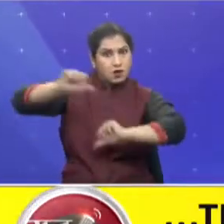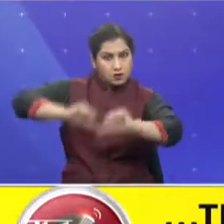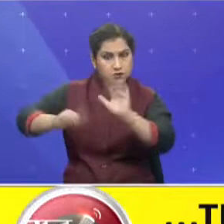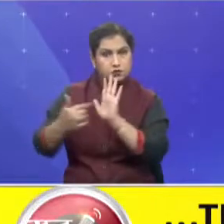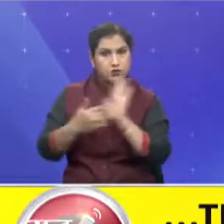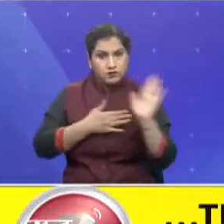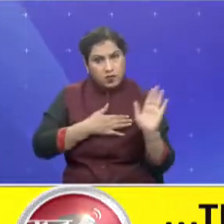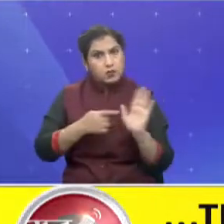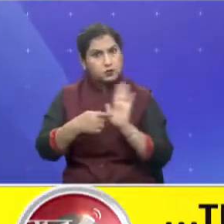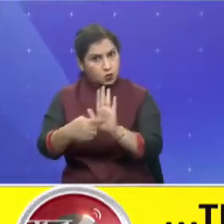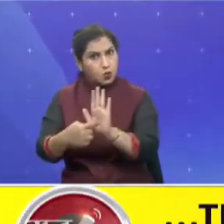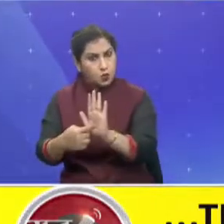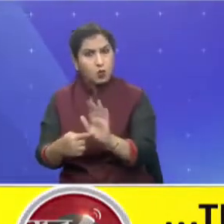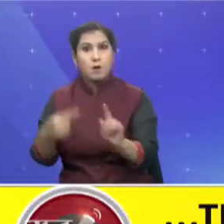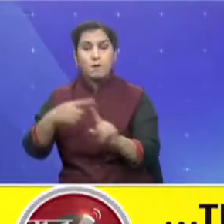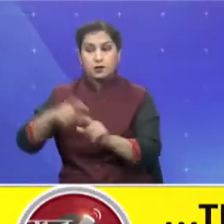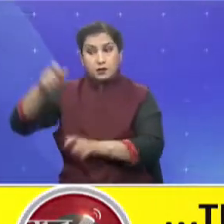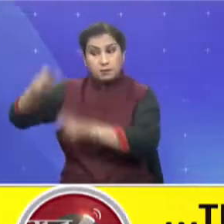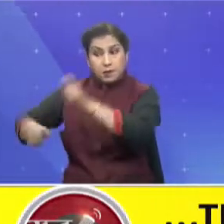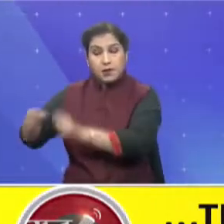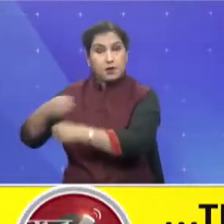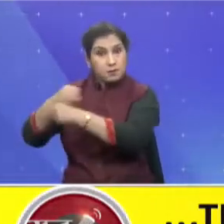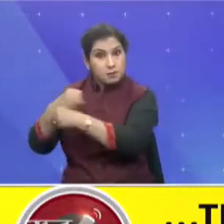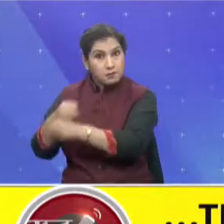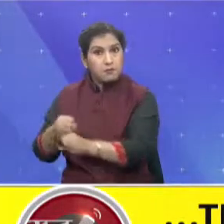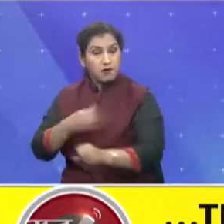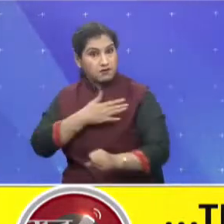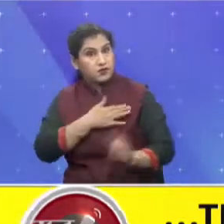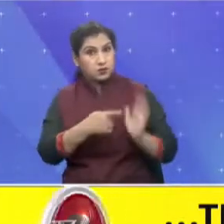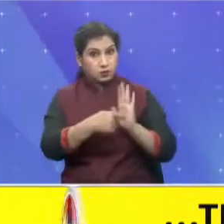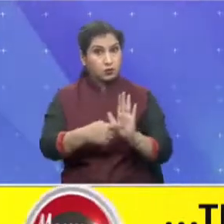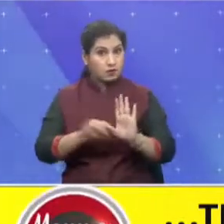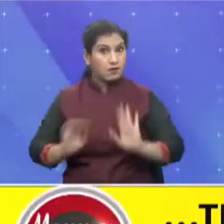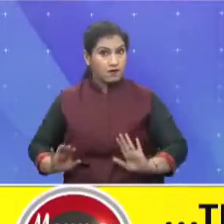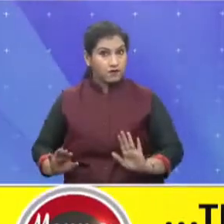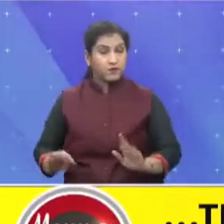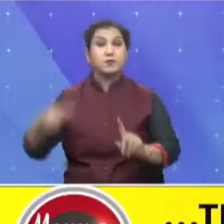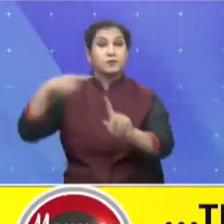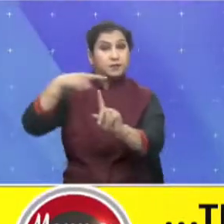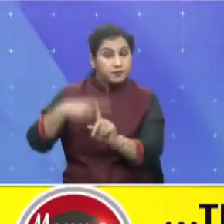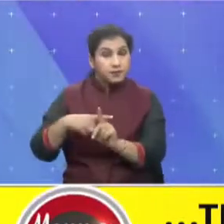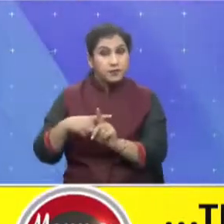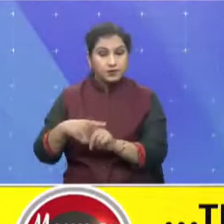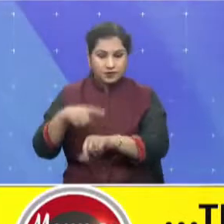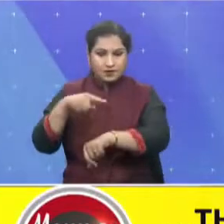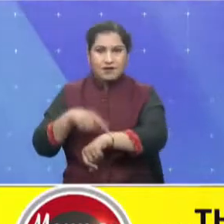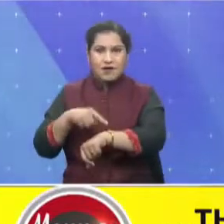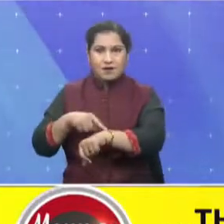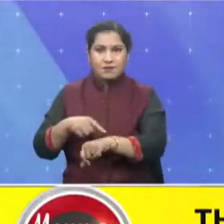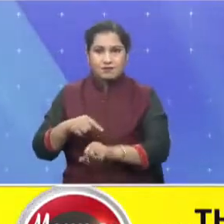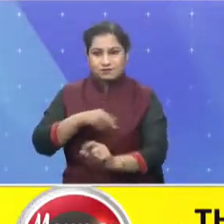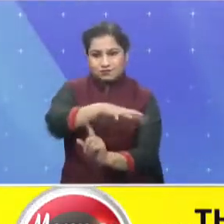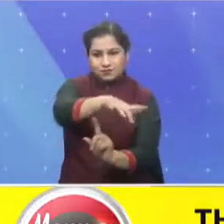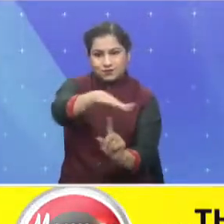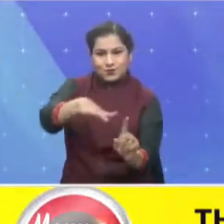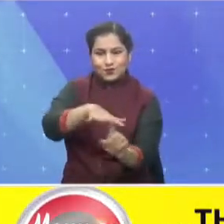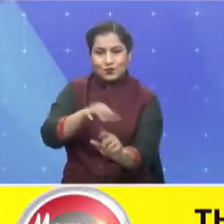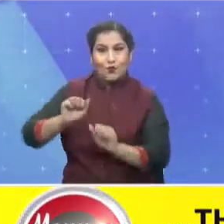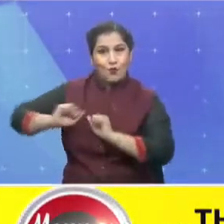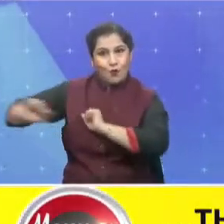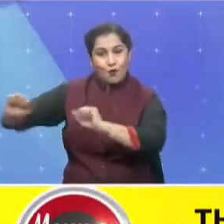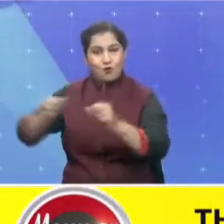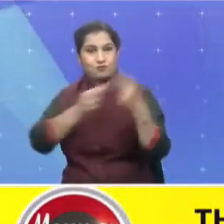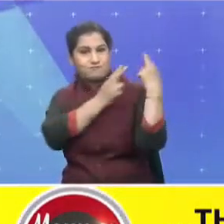भरोसा दिखाता है, वैज्ञानिकों पर भरोसा दिखाता है और समाज के प्रति अपने दायित्वों